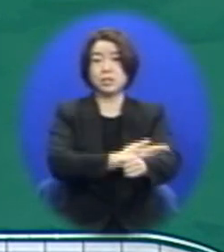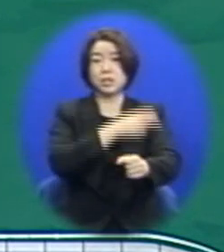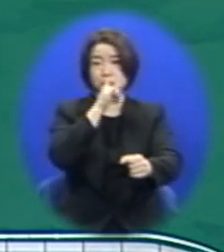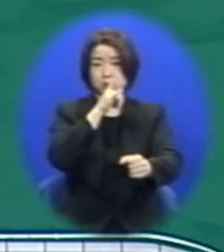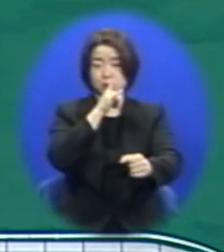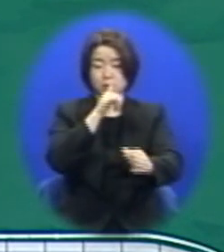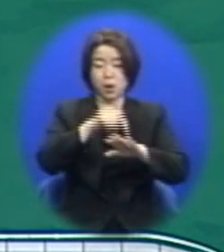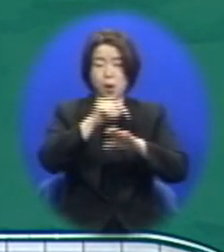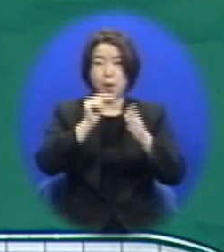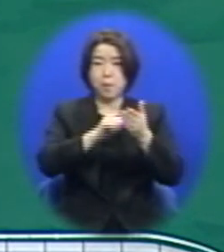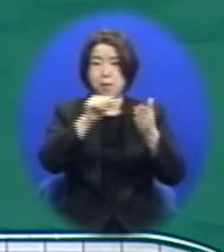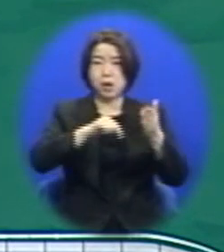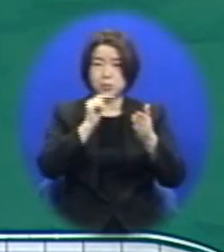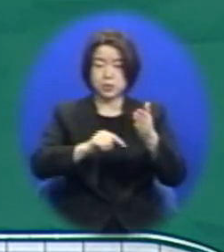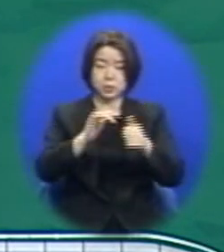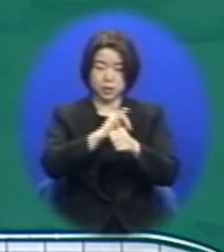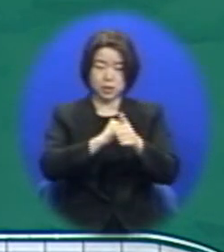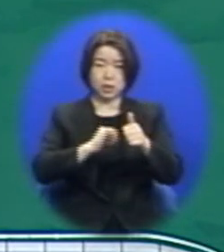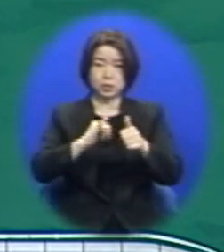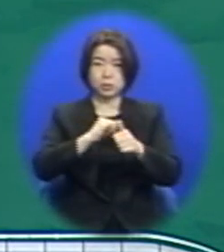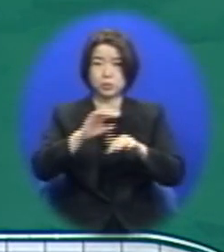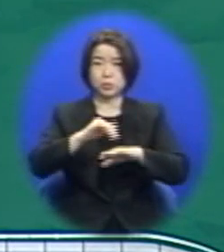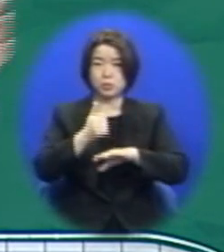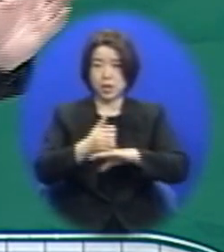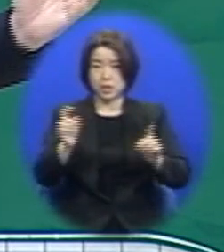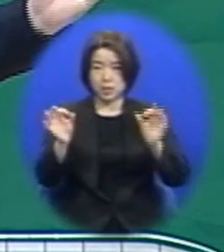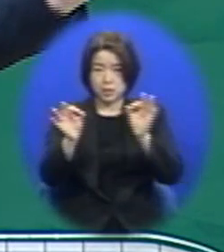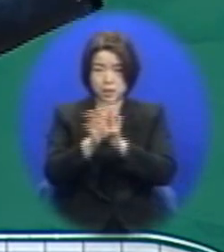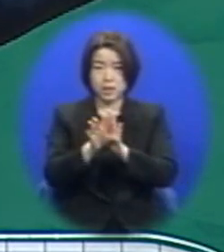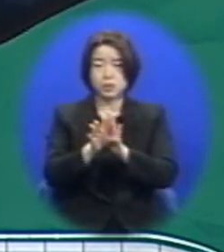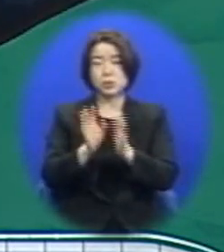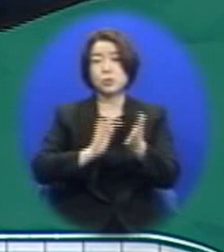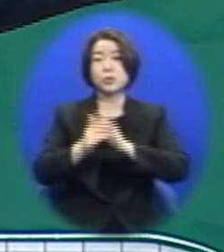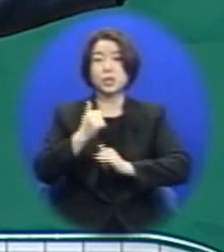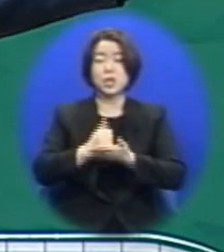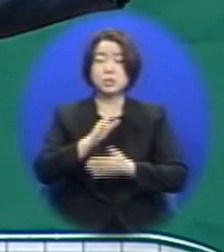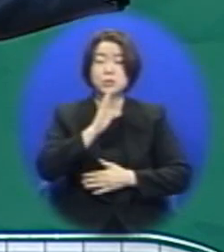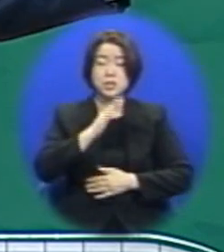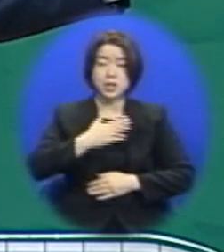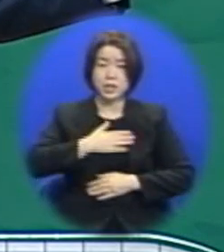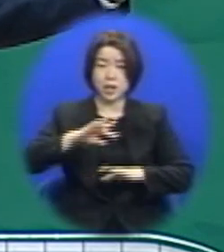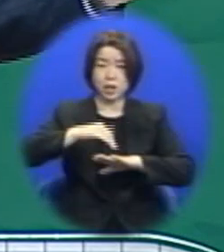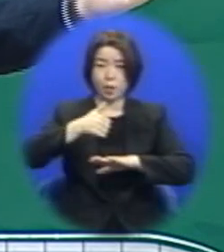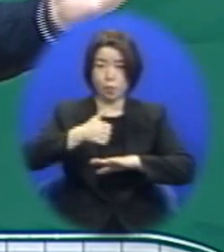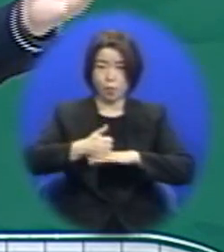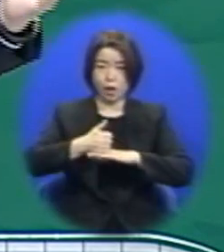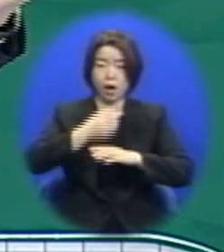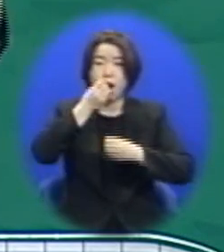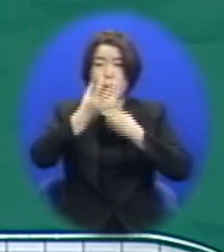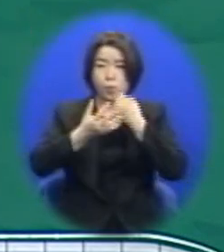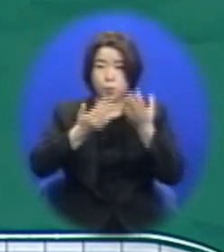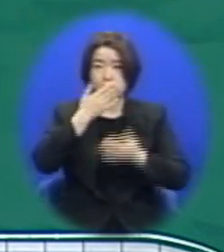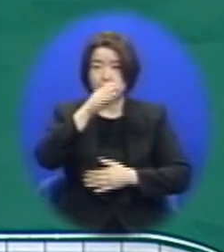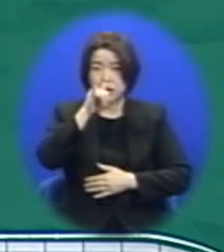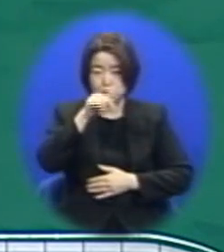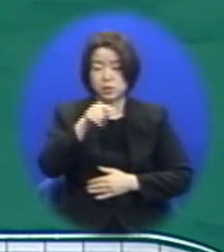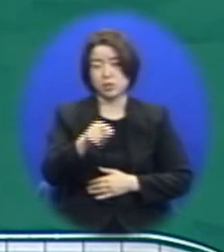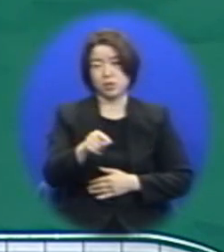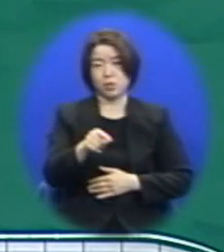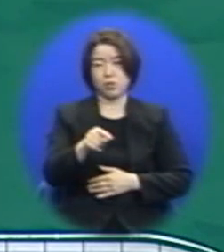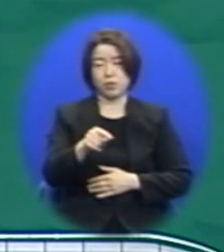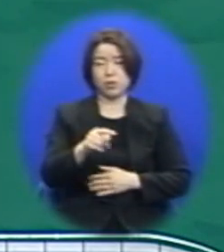마음의 해롯이 제거되고 예수님이 정말 나의 왕이시라고 고백할 수 있는 것.